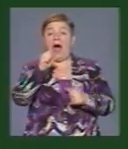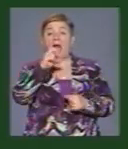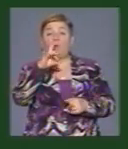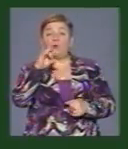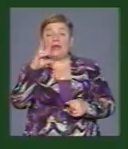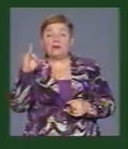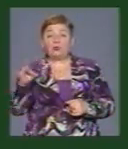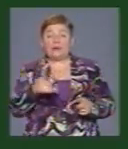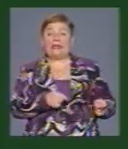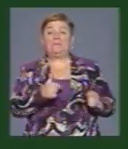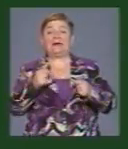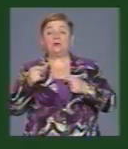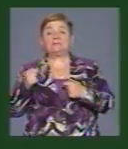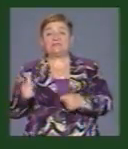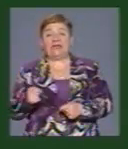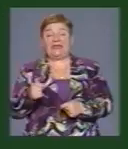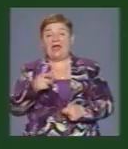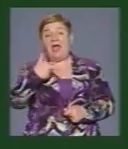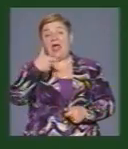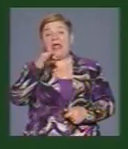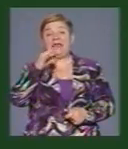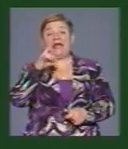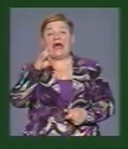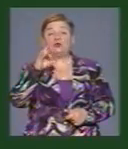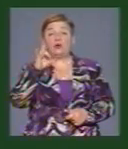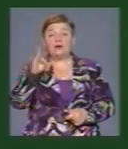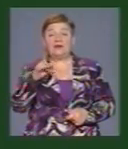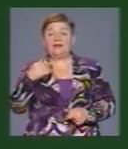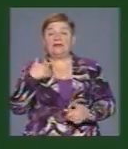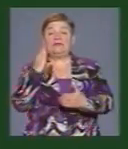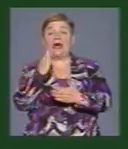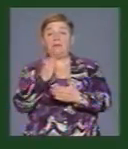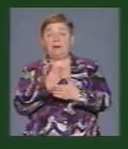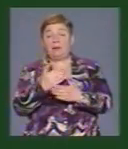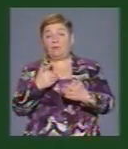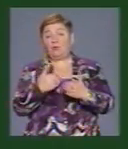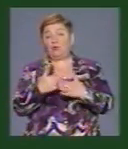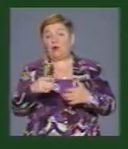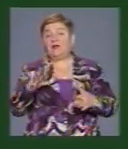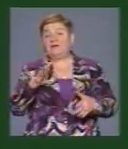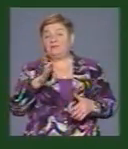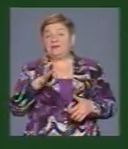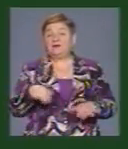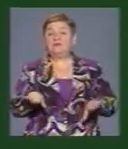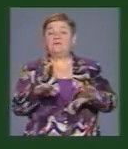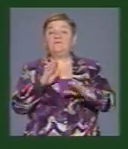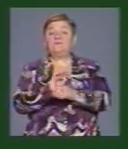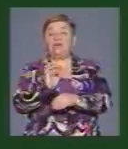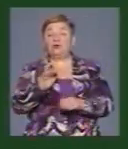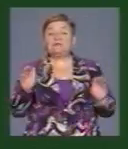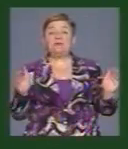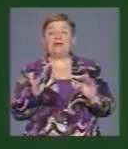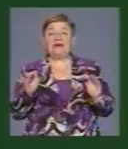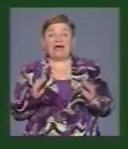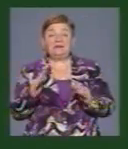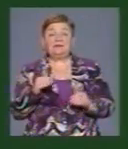та переносний генератор. Про виявлення ознак кримінального правопорушення, незаконне виготовлення, зберігання,